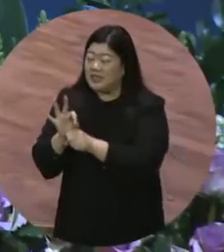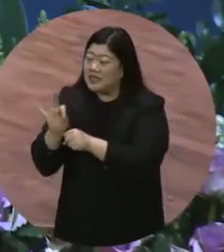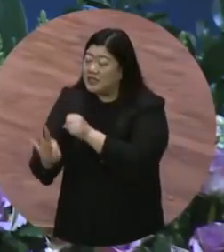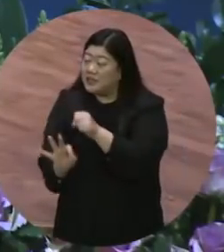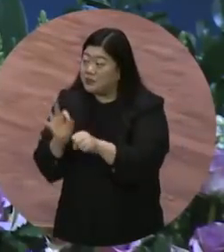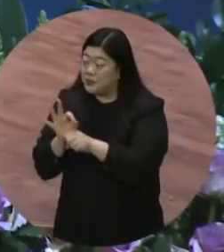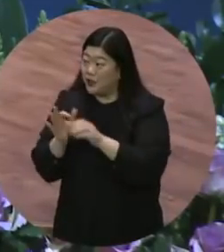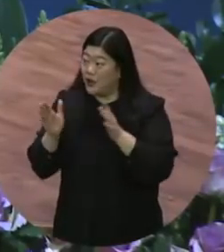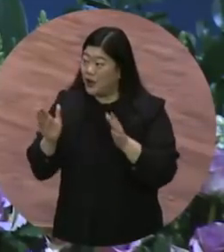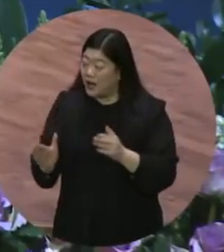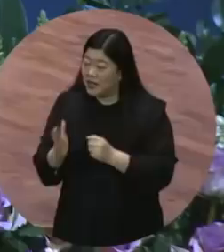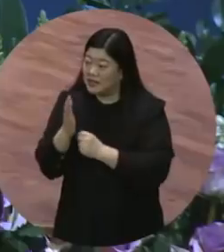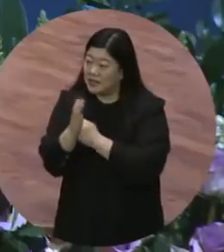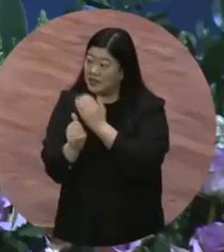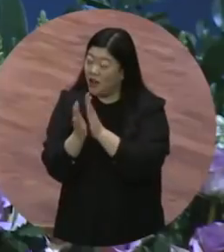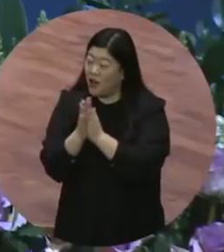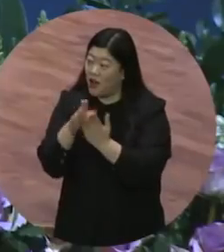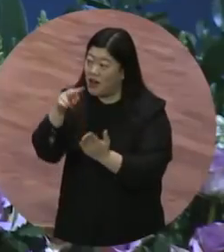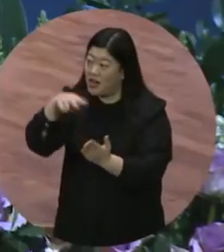못했다.